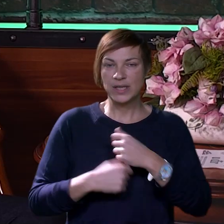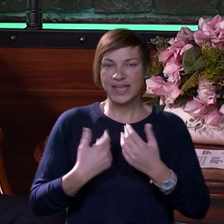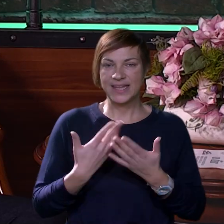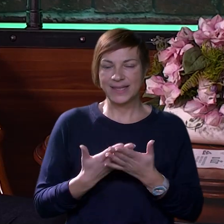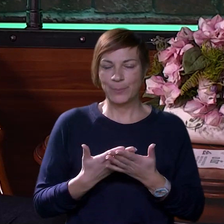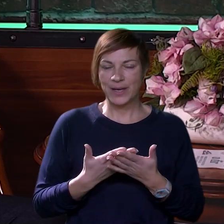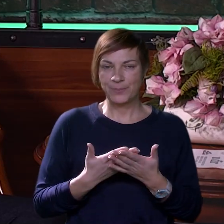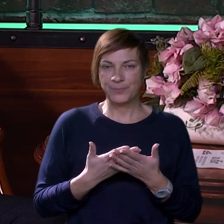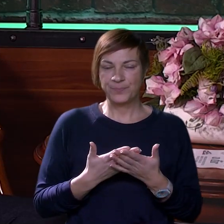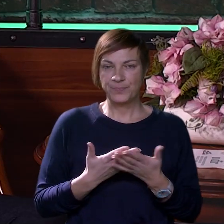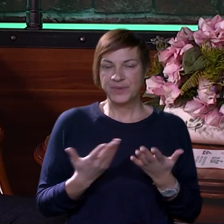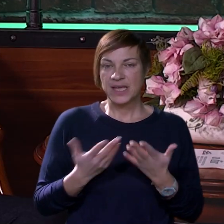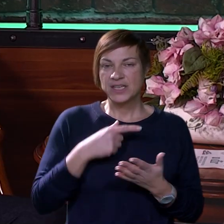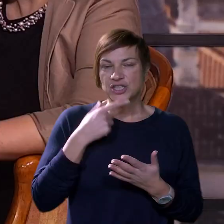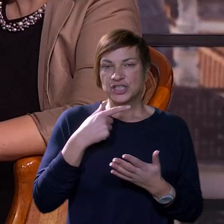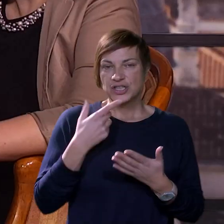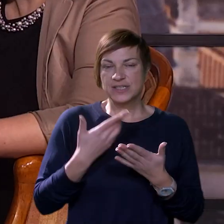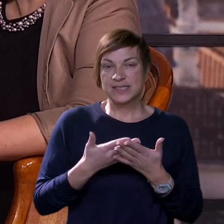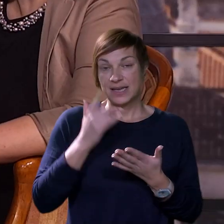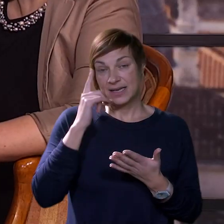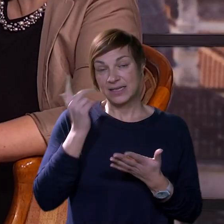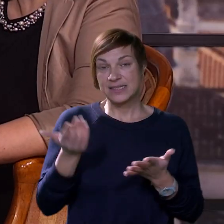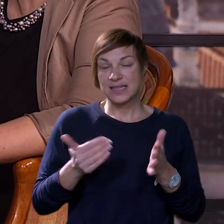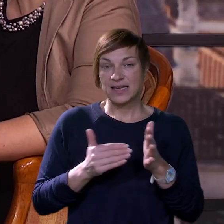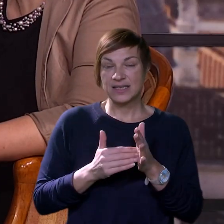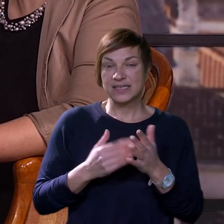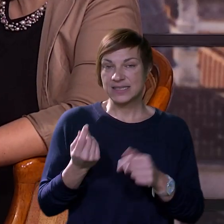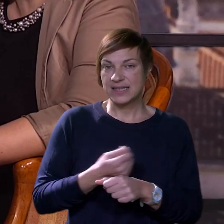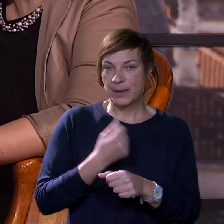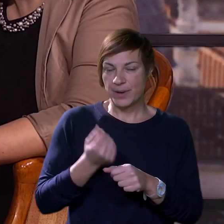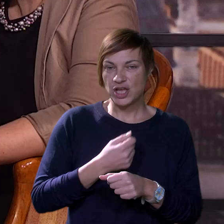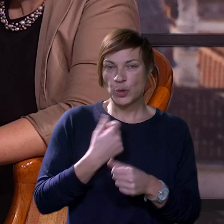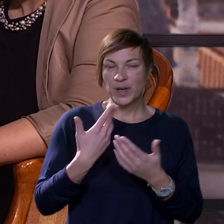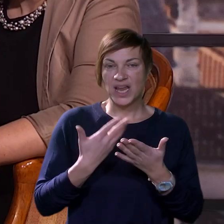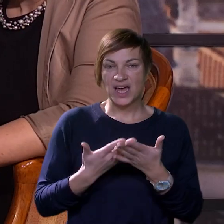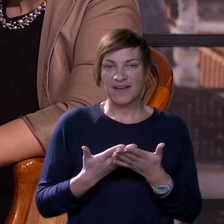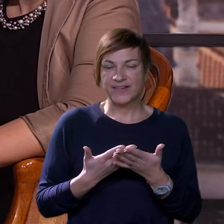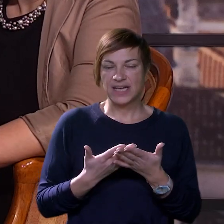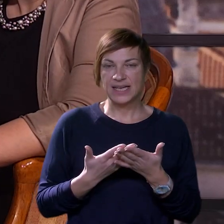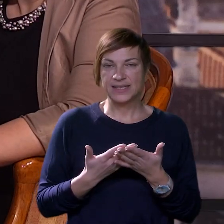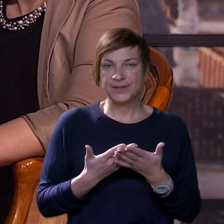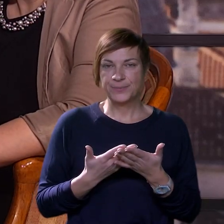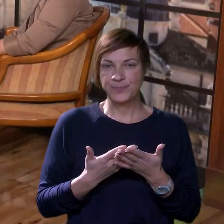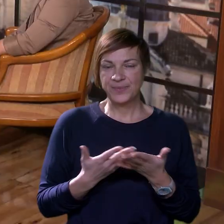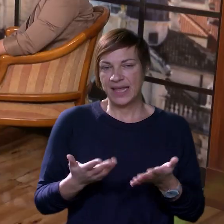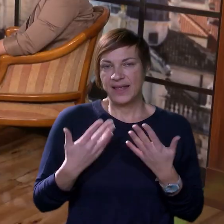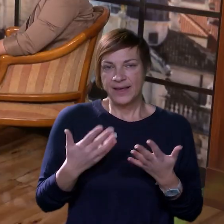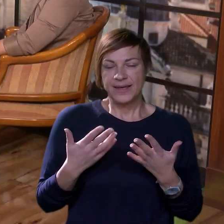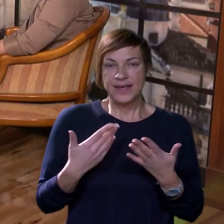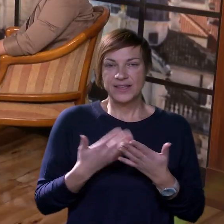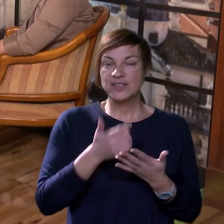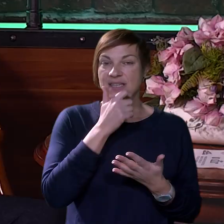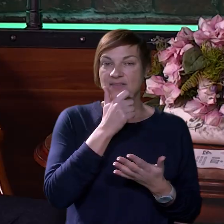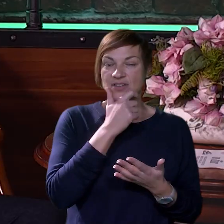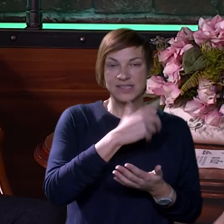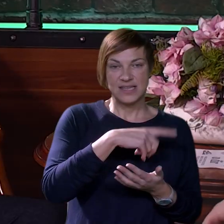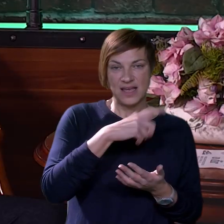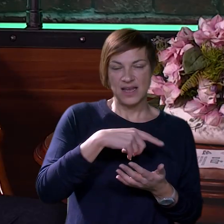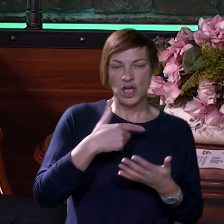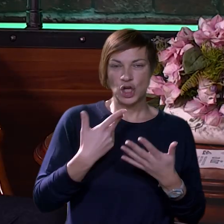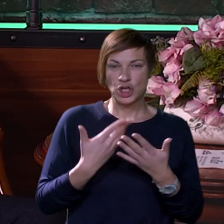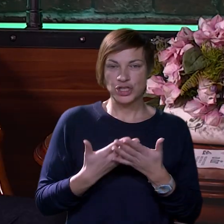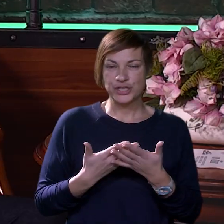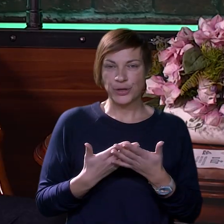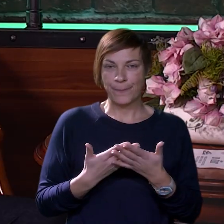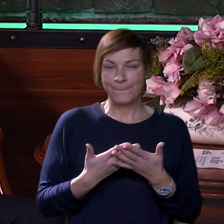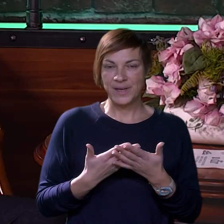Jeli? Tako da. Što ste rekli, znanje se treba i obnavljati. I obnavljati, tako. I jednostavno momentu starije osobe,